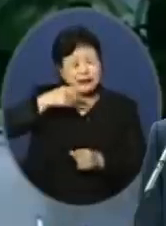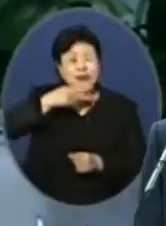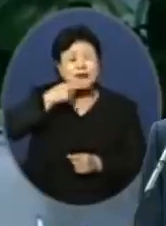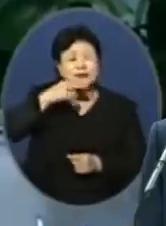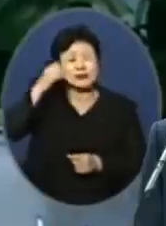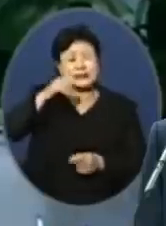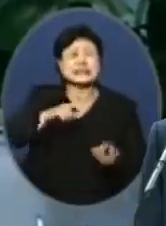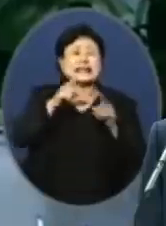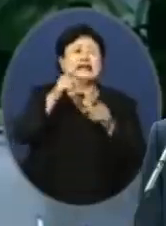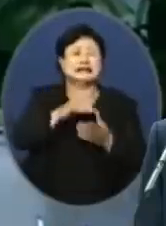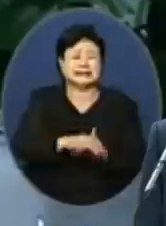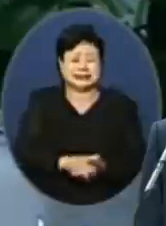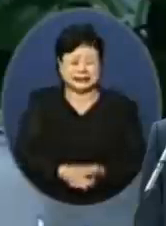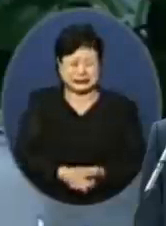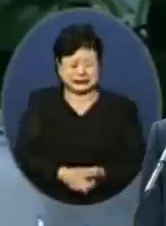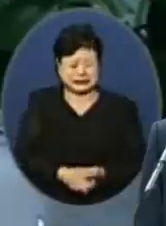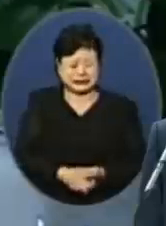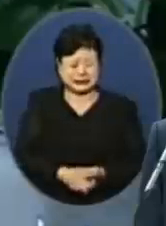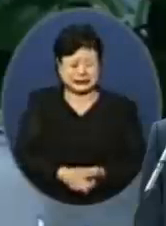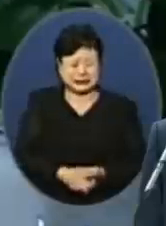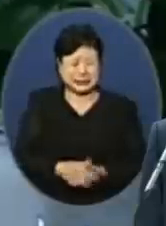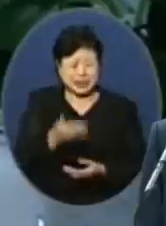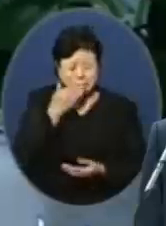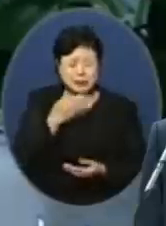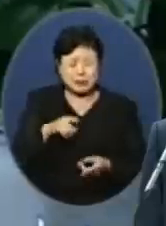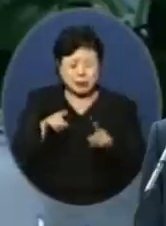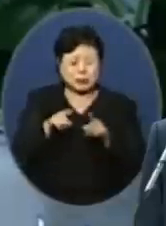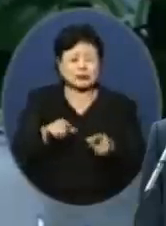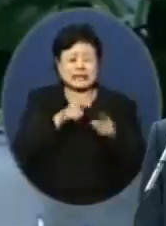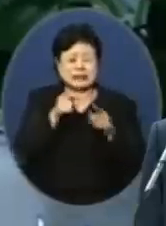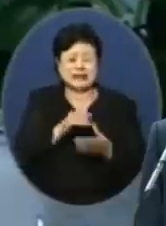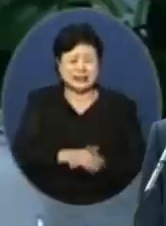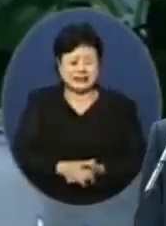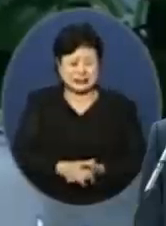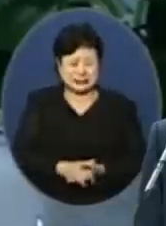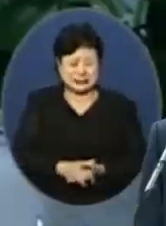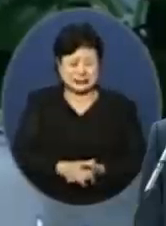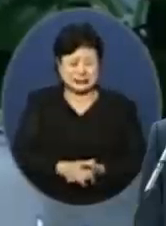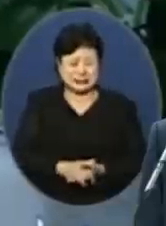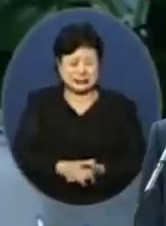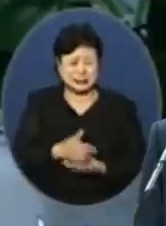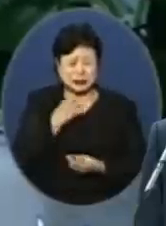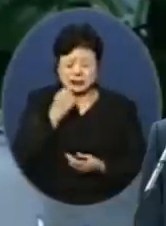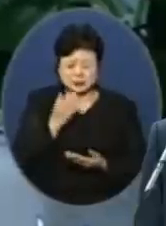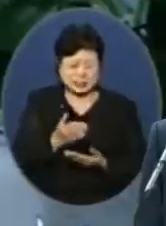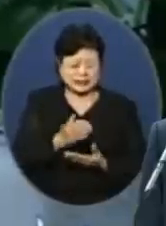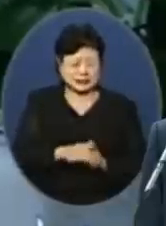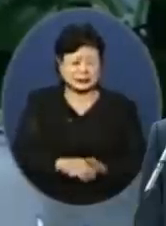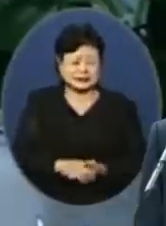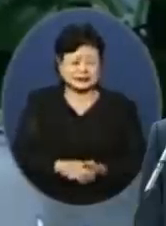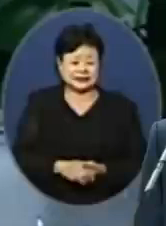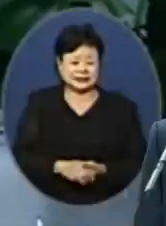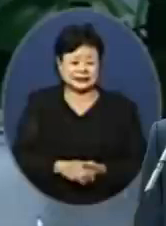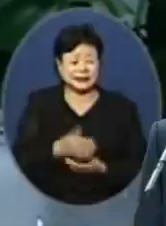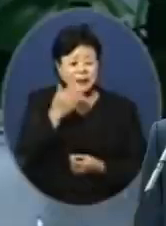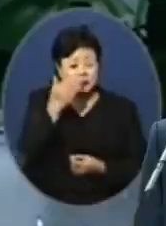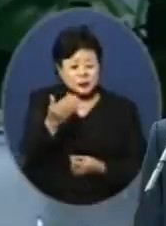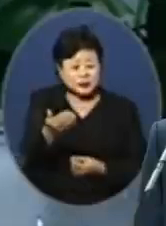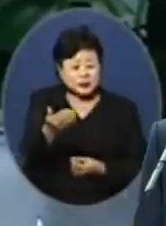있습니까? 그냥 사는 거지. 그냥 밥 먹고 사는 겁니다. 그 이상 바라지 마십시오.